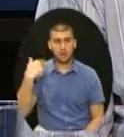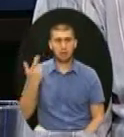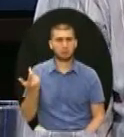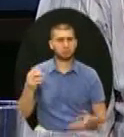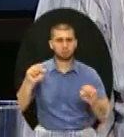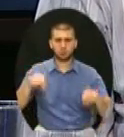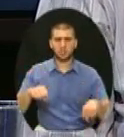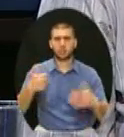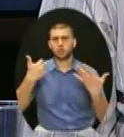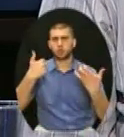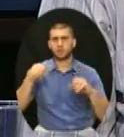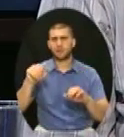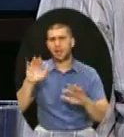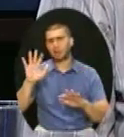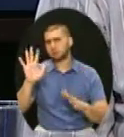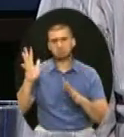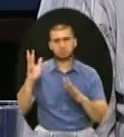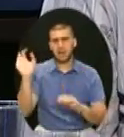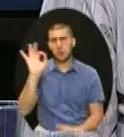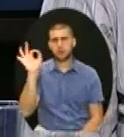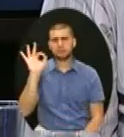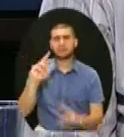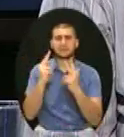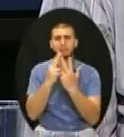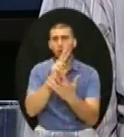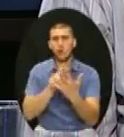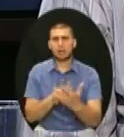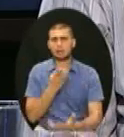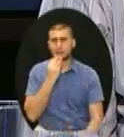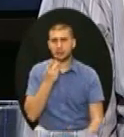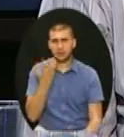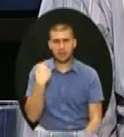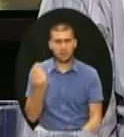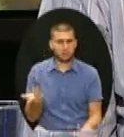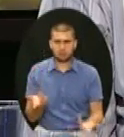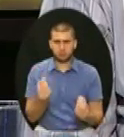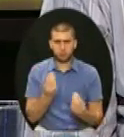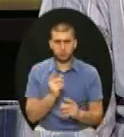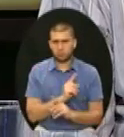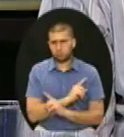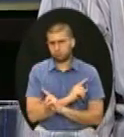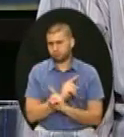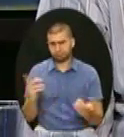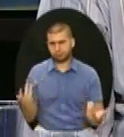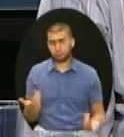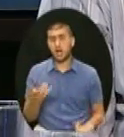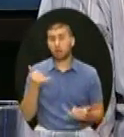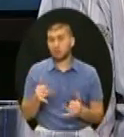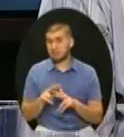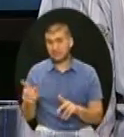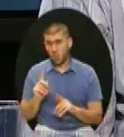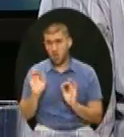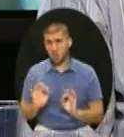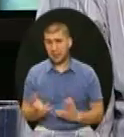באיזה 60 ומשהו אחוזים מציבור הקוראים בארץ. זה היה דבר, זאת הייתה אנומליה. ועכשיו המצב הוא לא